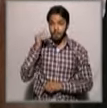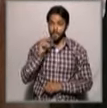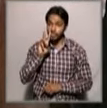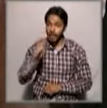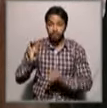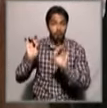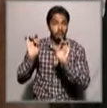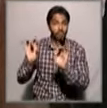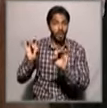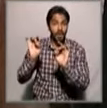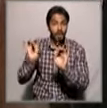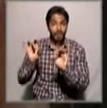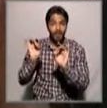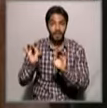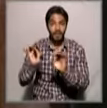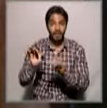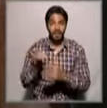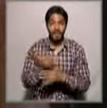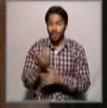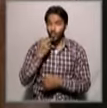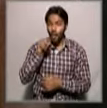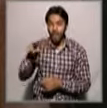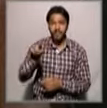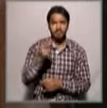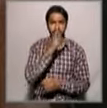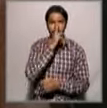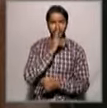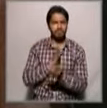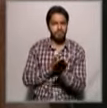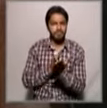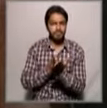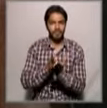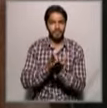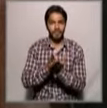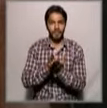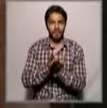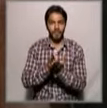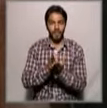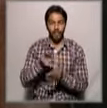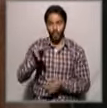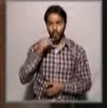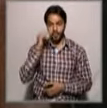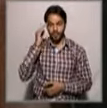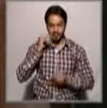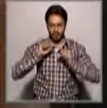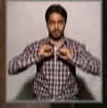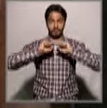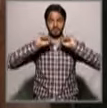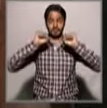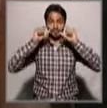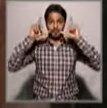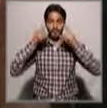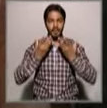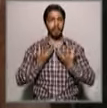النبي، أنت طول عمرك كنت عايز إنسانة مطيعة يعني. فأنا قمت من الرؤية دي